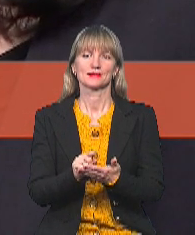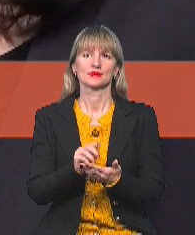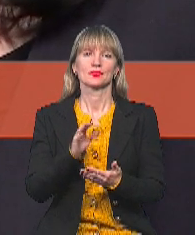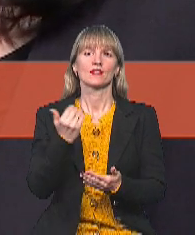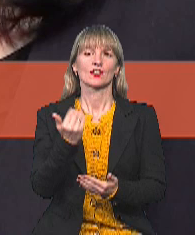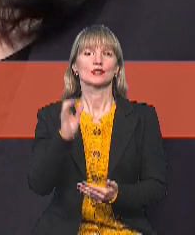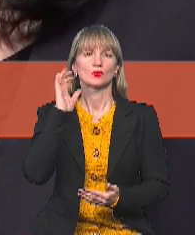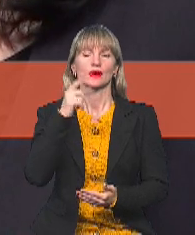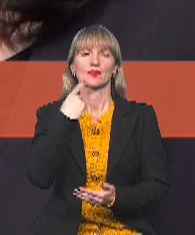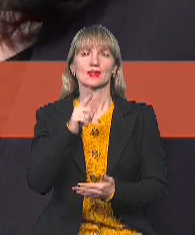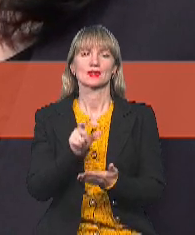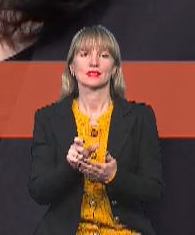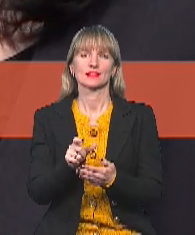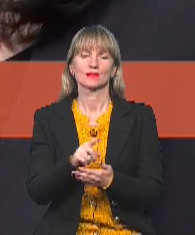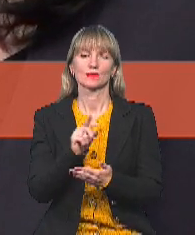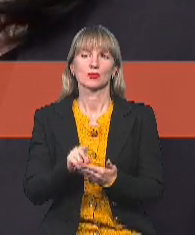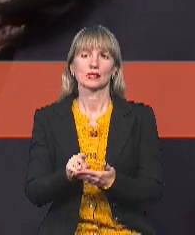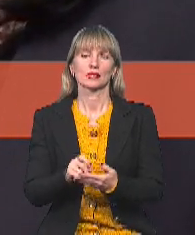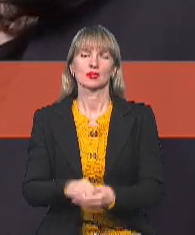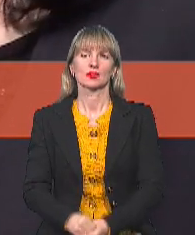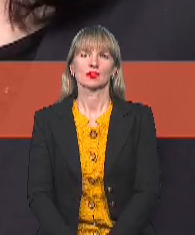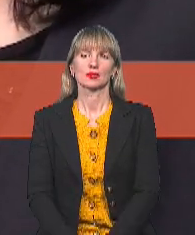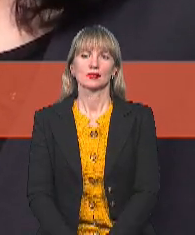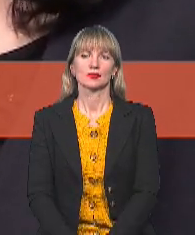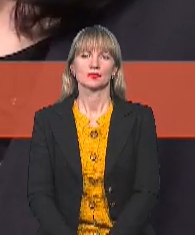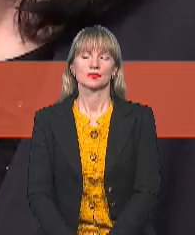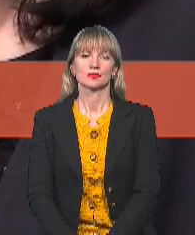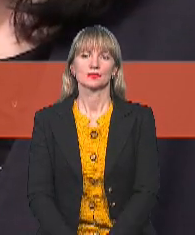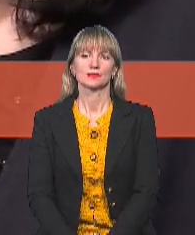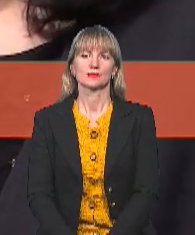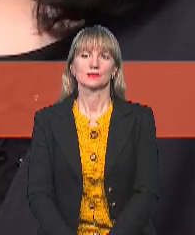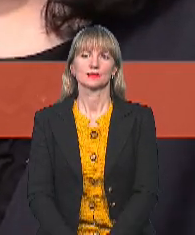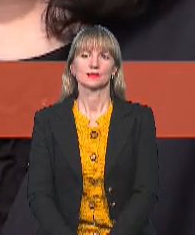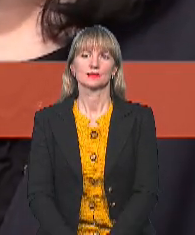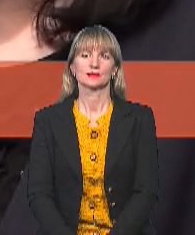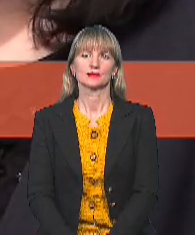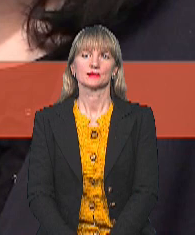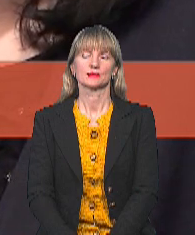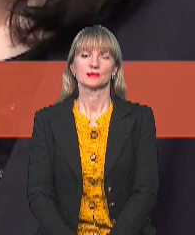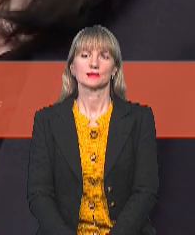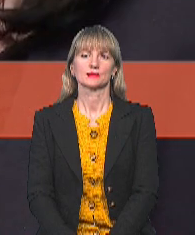Ми вас слухаємо, кажіть. Ну, якісь щось з технікою,